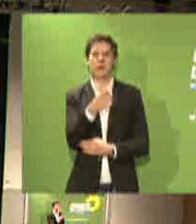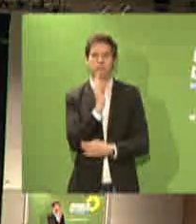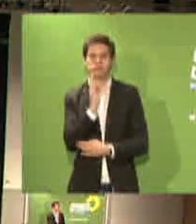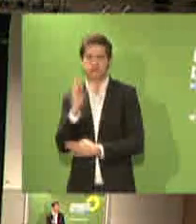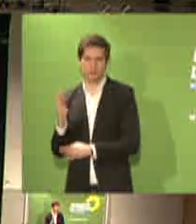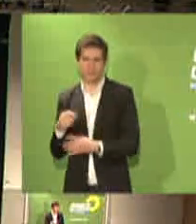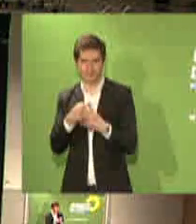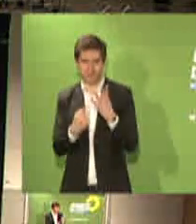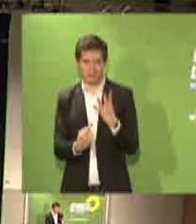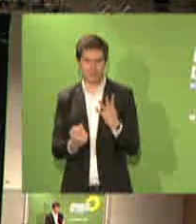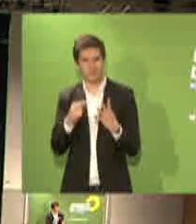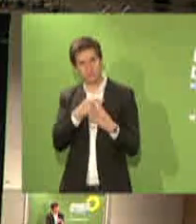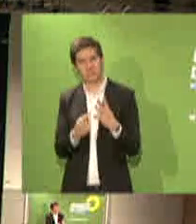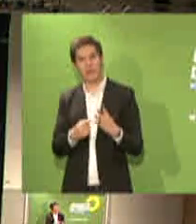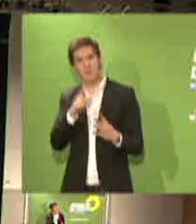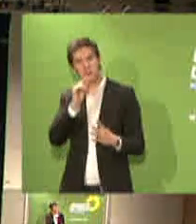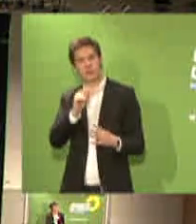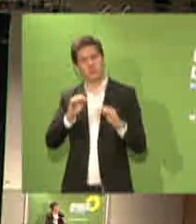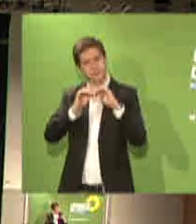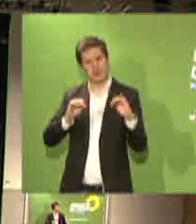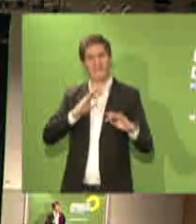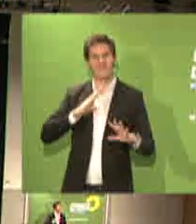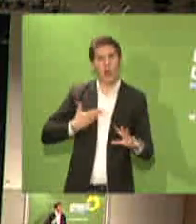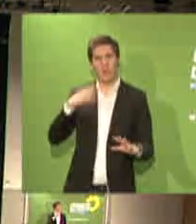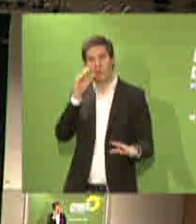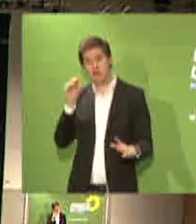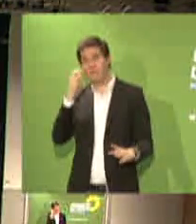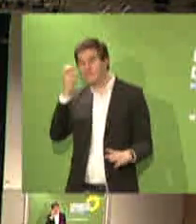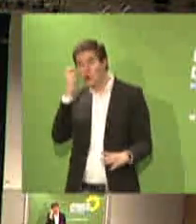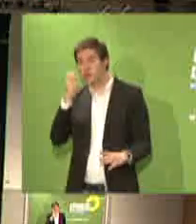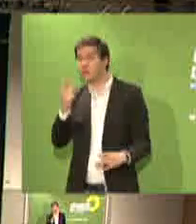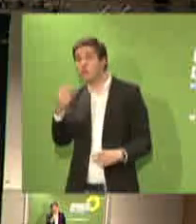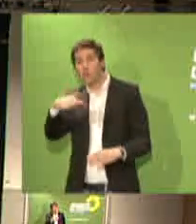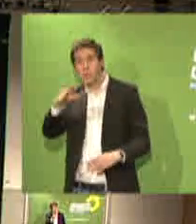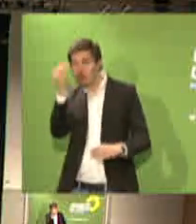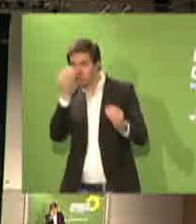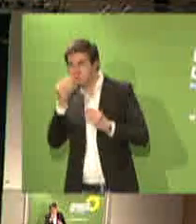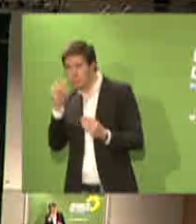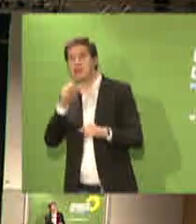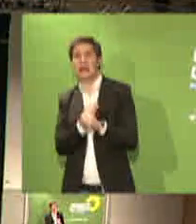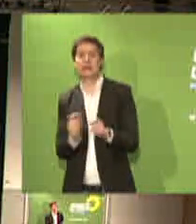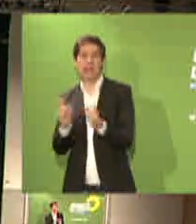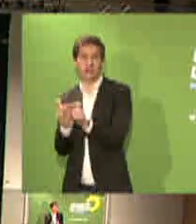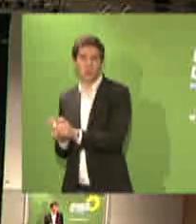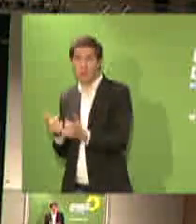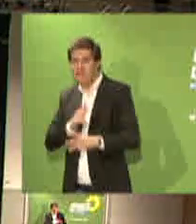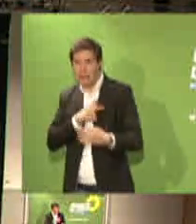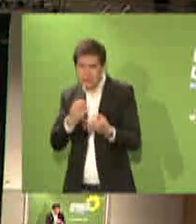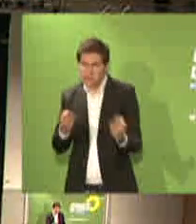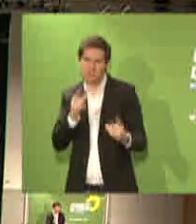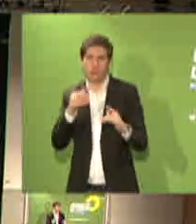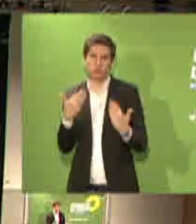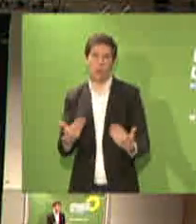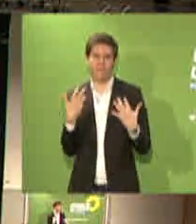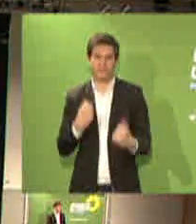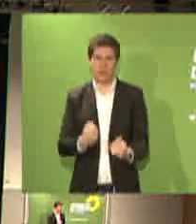Redebeiträge pro Geschlecht heran. Wenn sich das noch ändert, werden die noch hinten dran kommen, aber so ist es jetzt erstmal unser Ablauf. Und